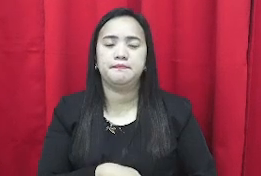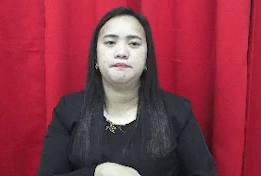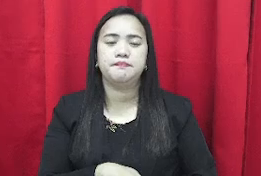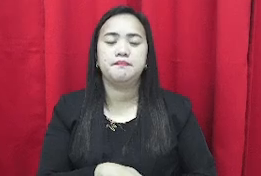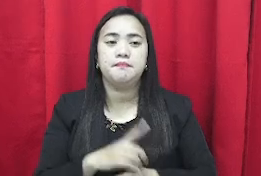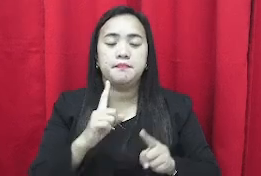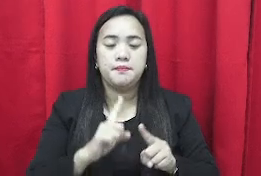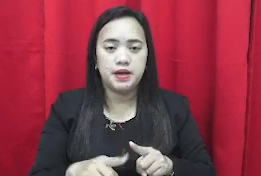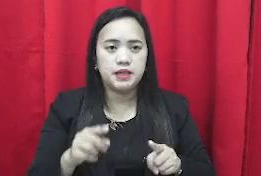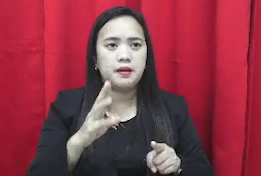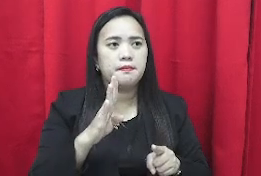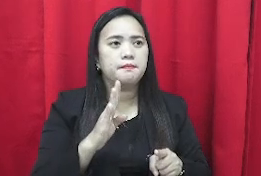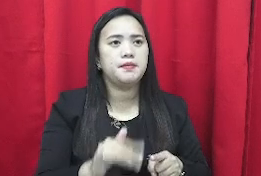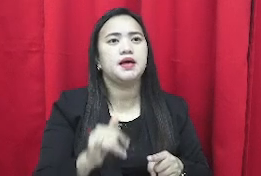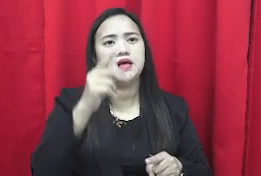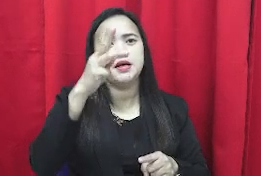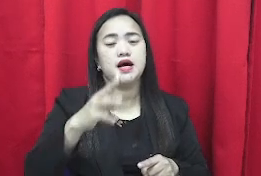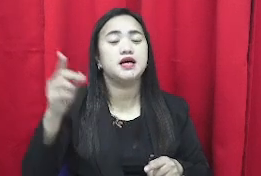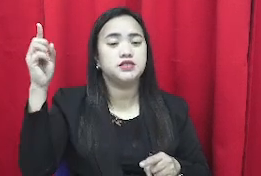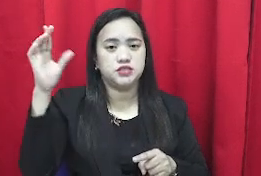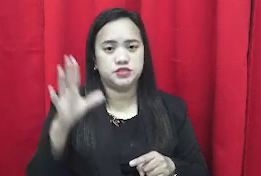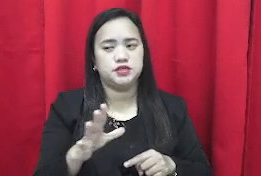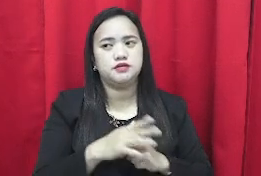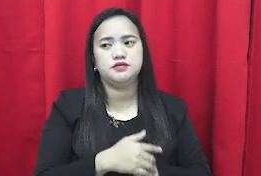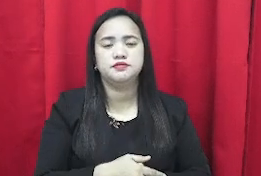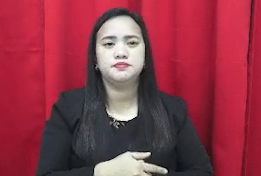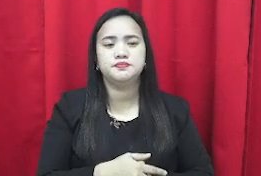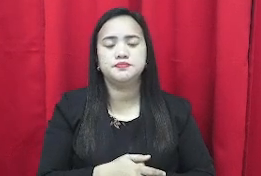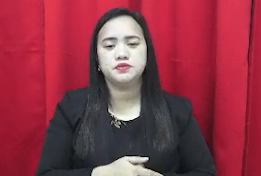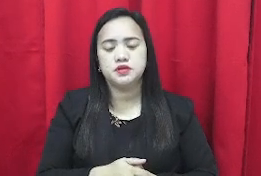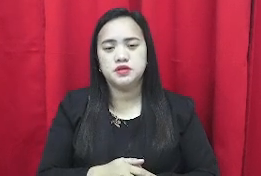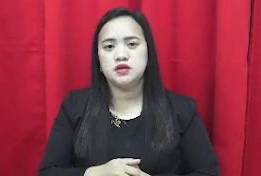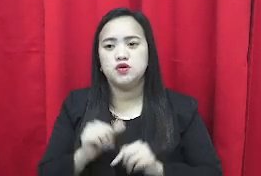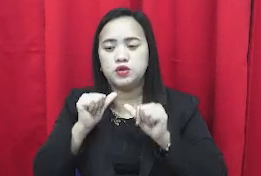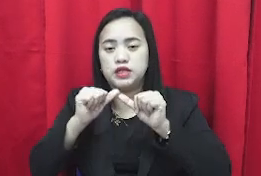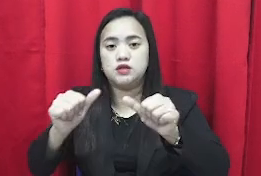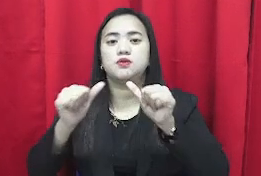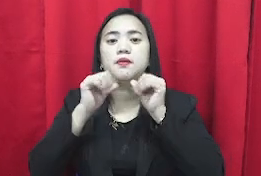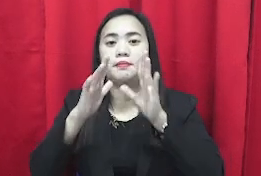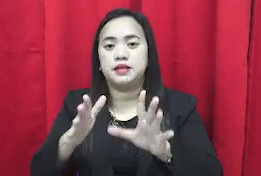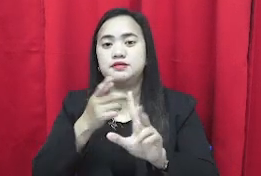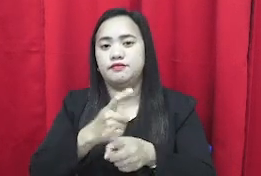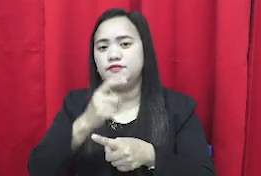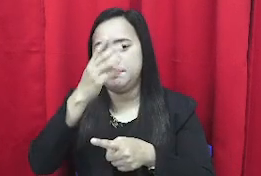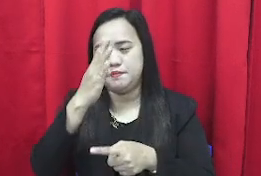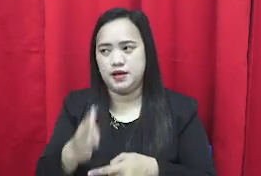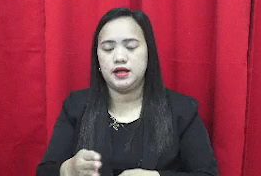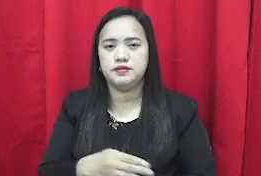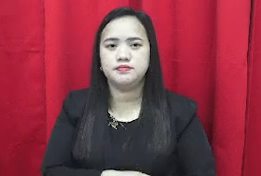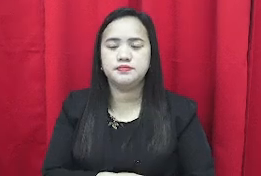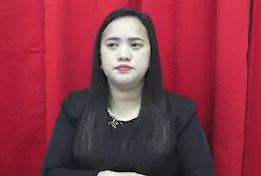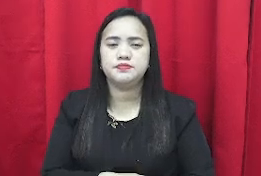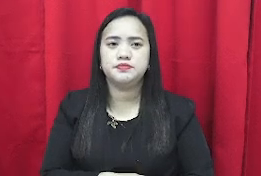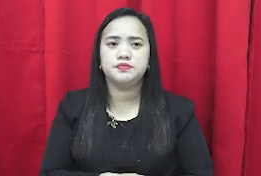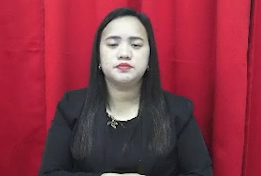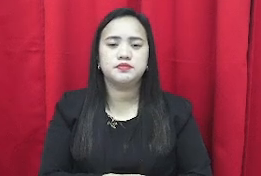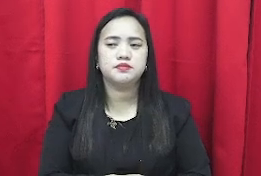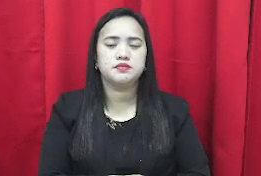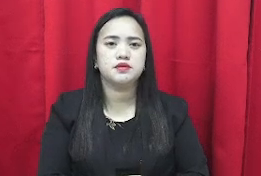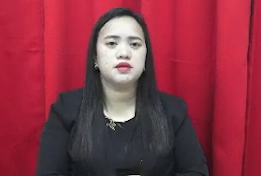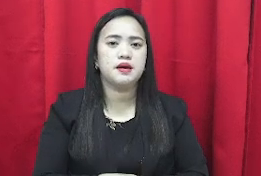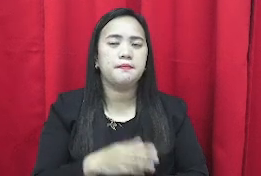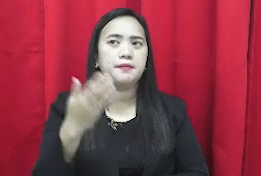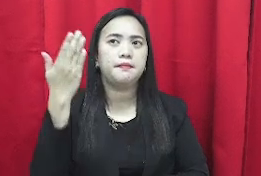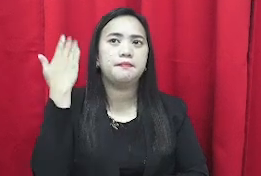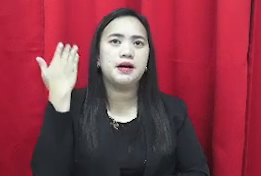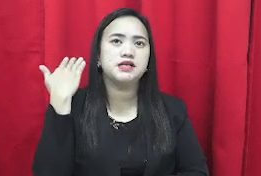biyaya ng panginoon eh Ah talaga namang pinagpala no pinagpala at hindi na naman yung buhay ko noon ay hindi na buhay